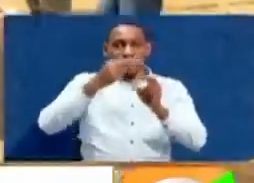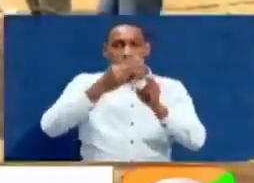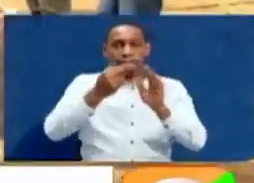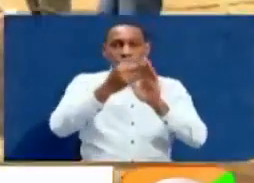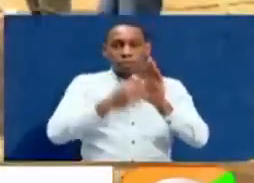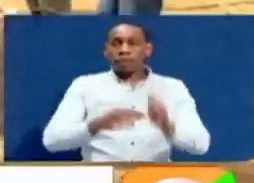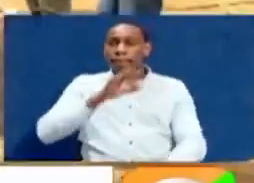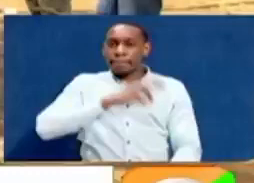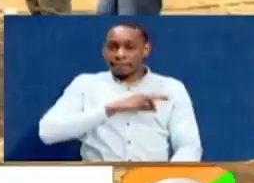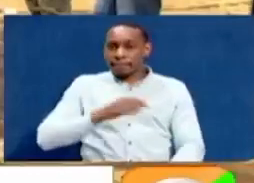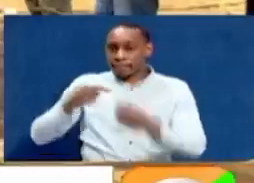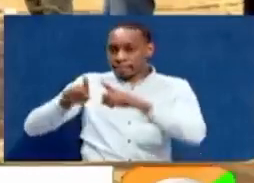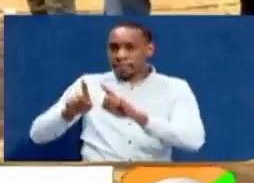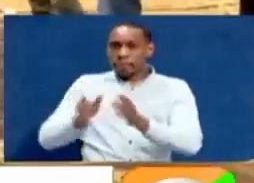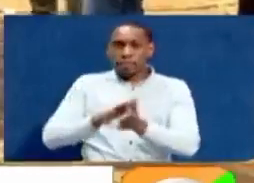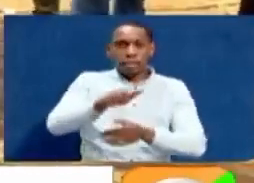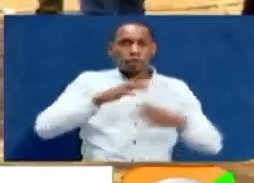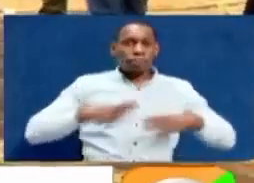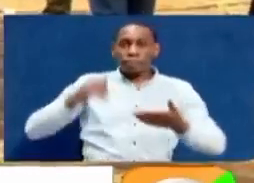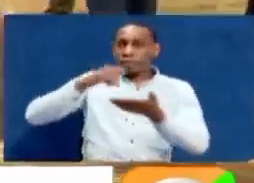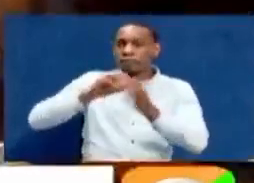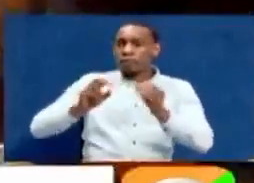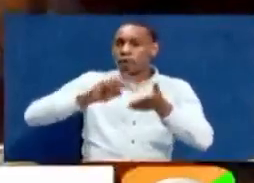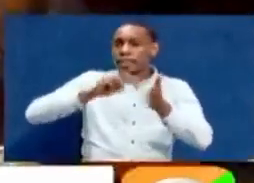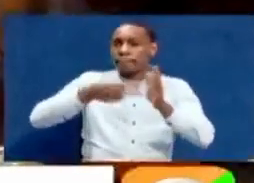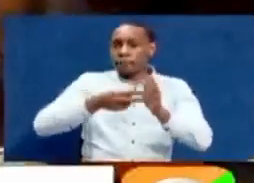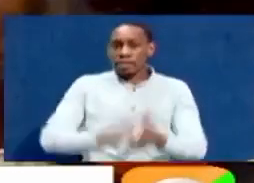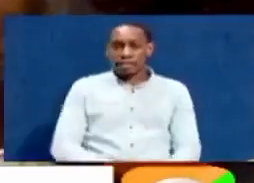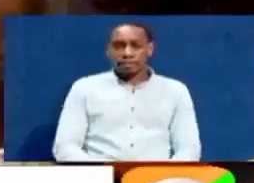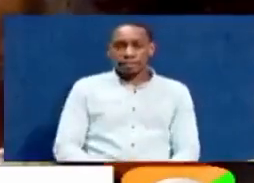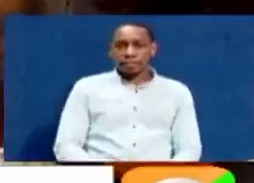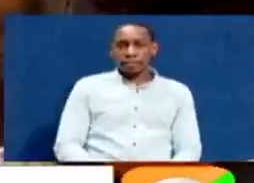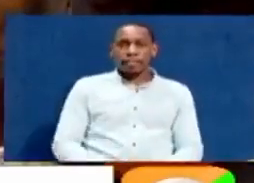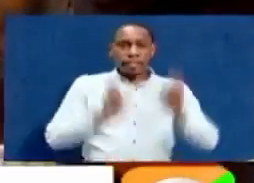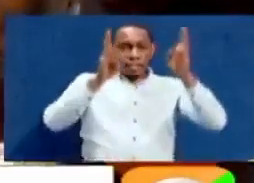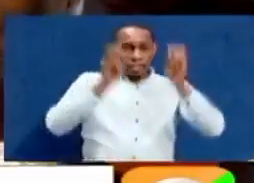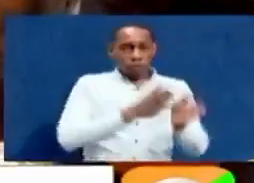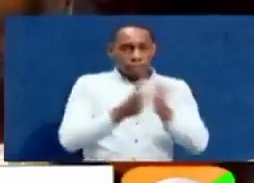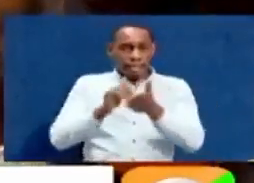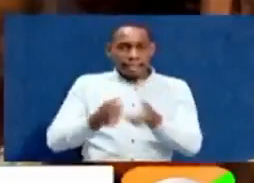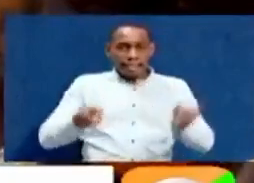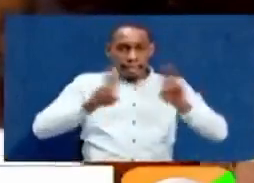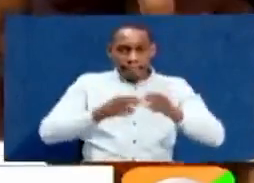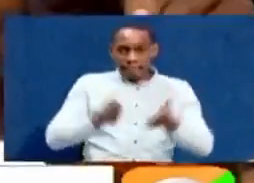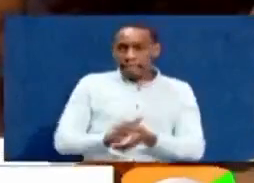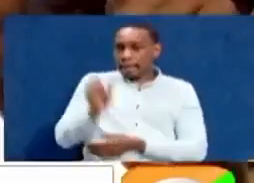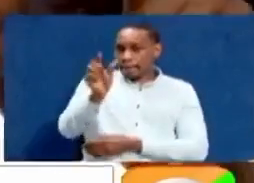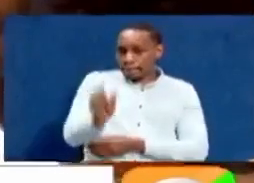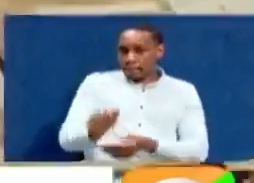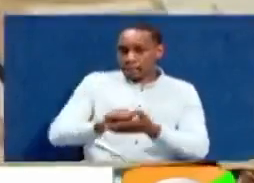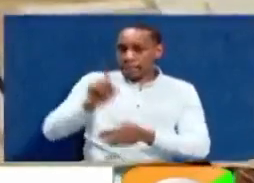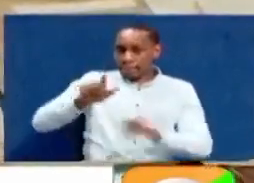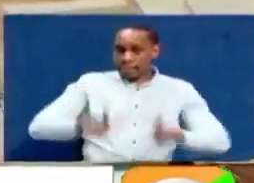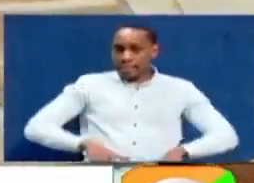na kunufaika na kuwaacha baadhi ya wenyeji nje ya mradi huo. Katika ile mambo ya planning ambayo imefanyika saa hizi, mtu mahali alikuwa